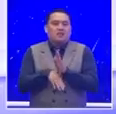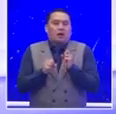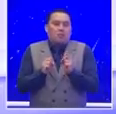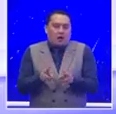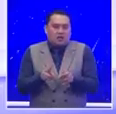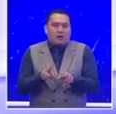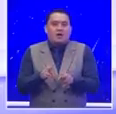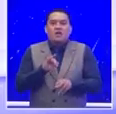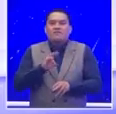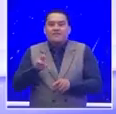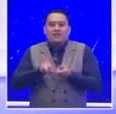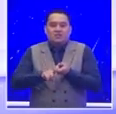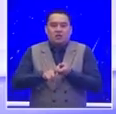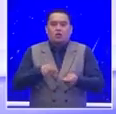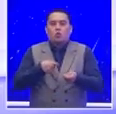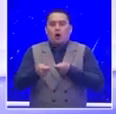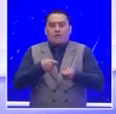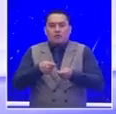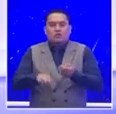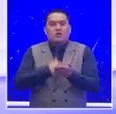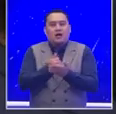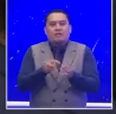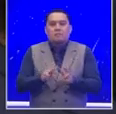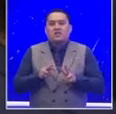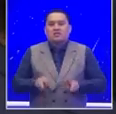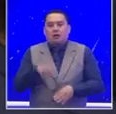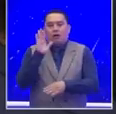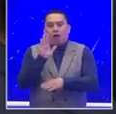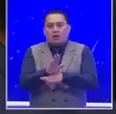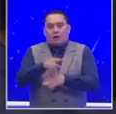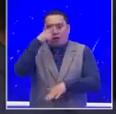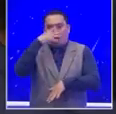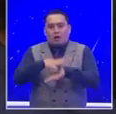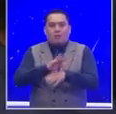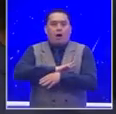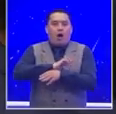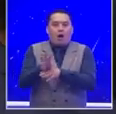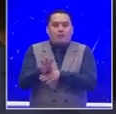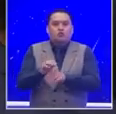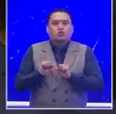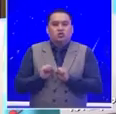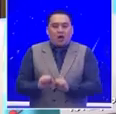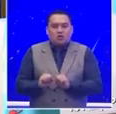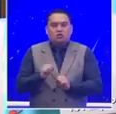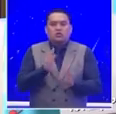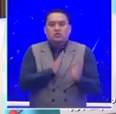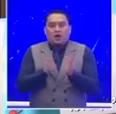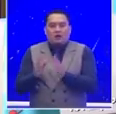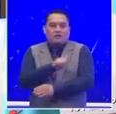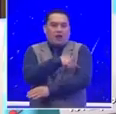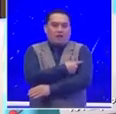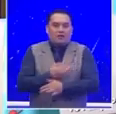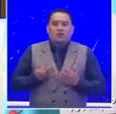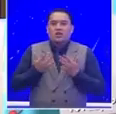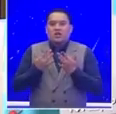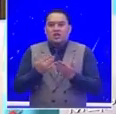внутрибольничных вспышек инфекции глава правительства Аскар Мамин поручил акимам области обеспечить неукоснительное соблюдение санитарных требований